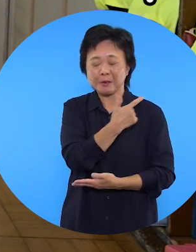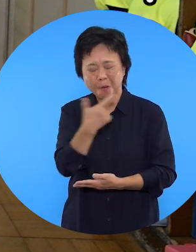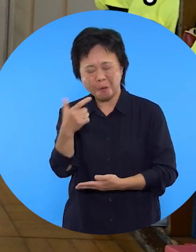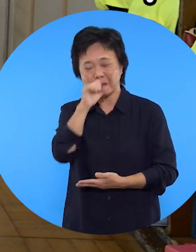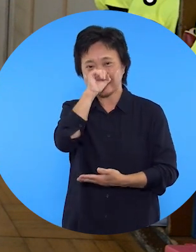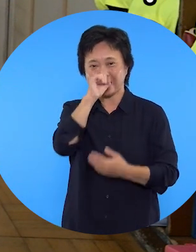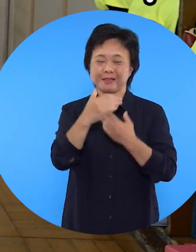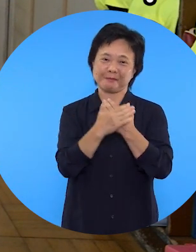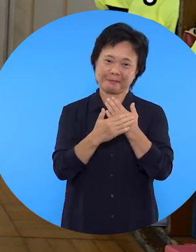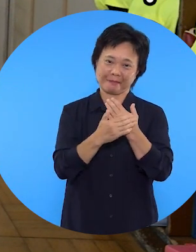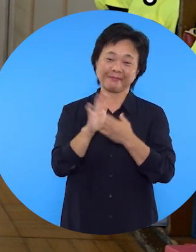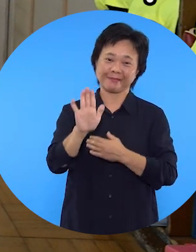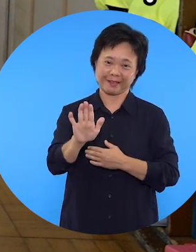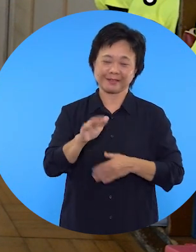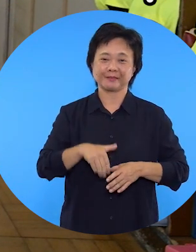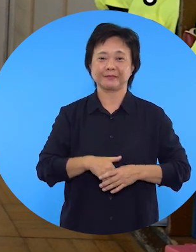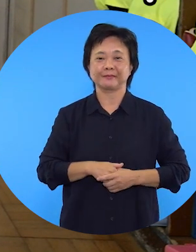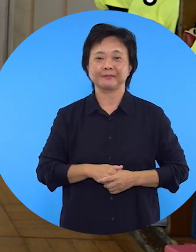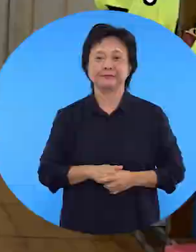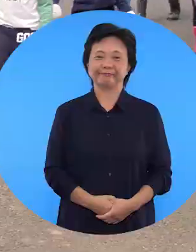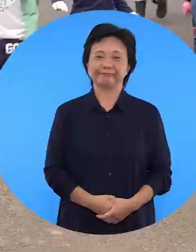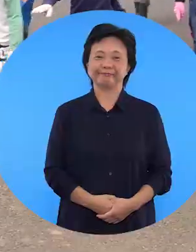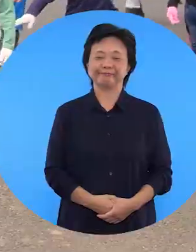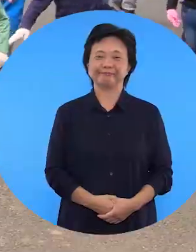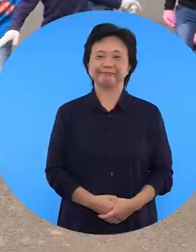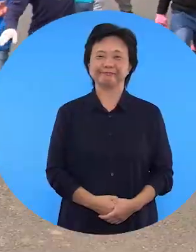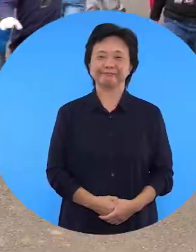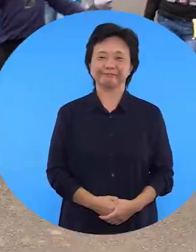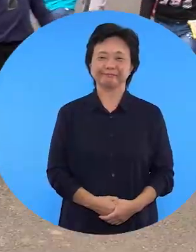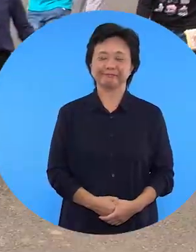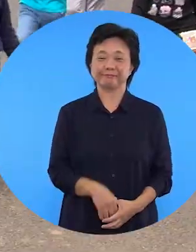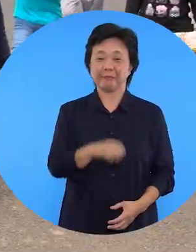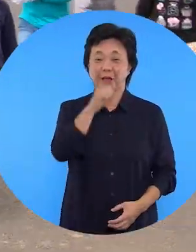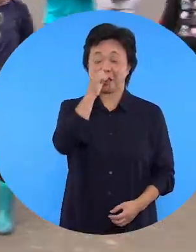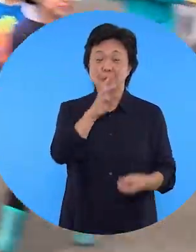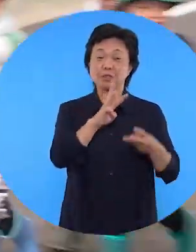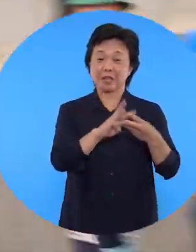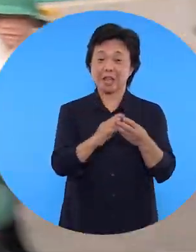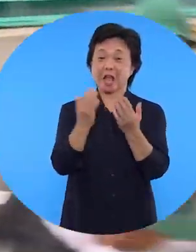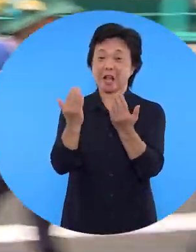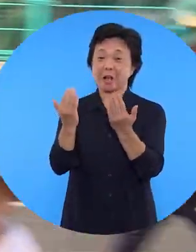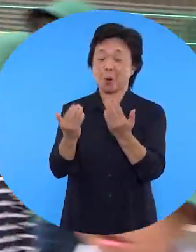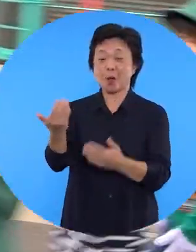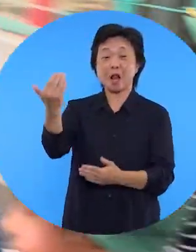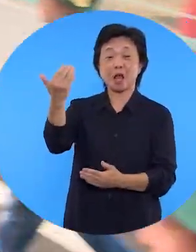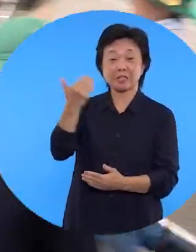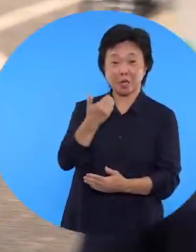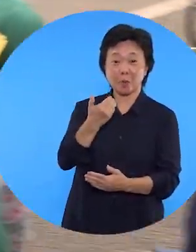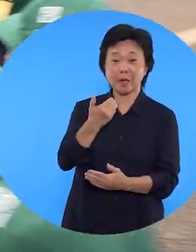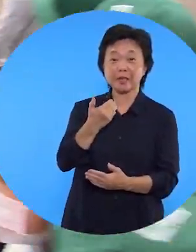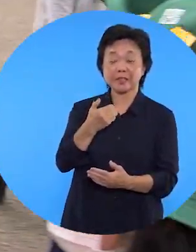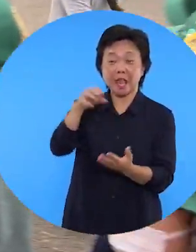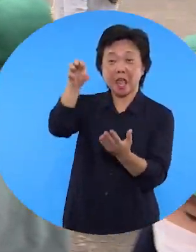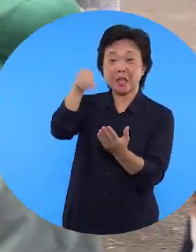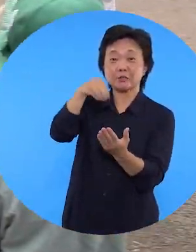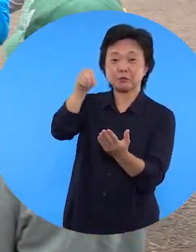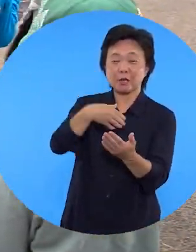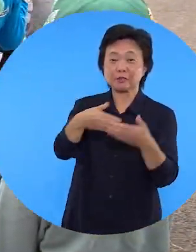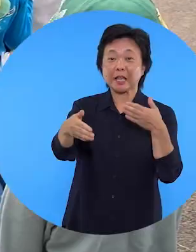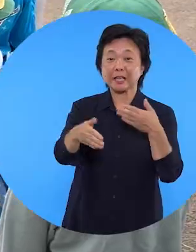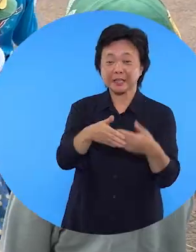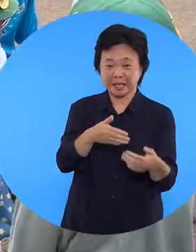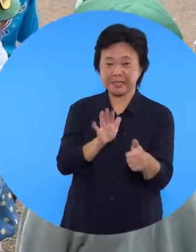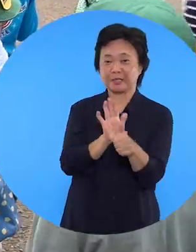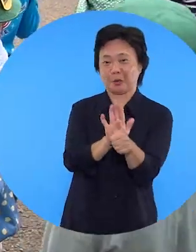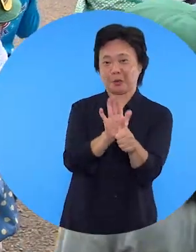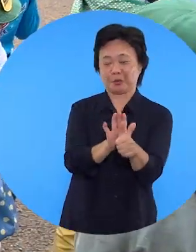大きなのメリットかなというふうに思っています吉田さんは学校から店まで収穫体験に協力してい